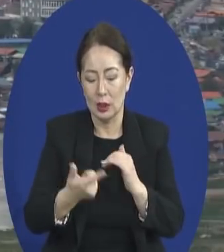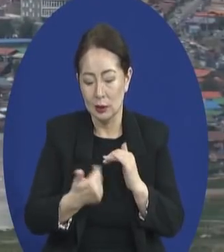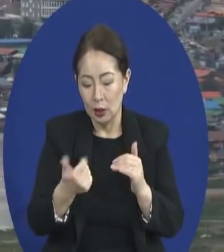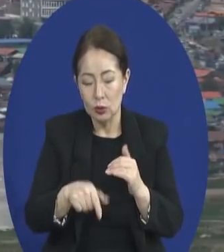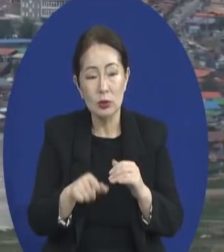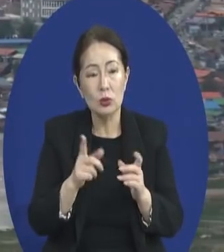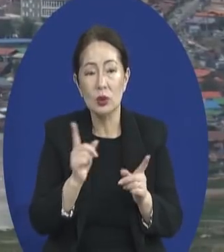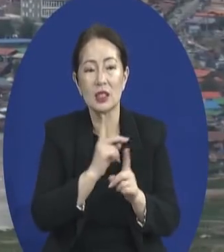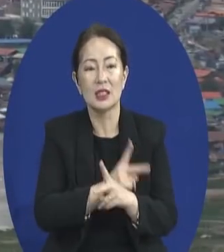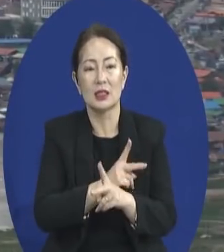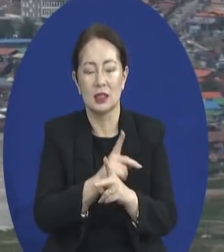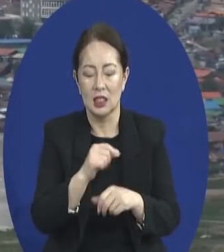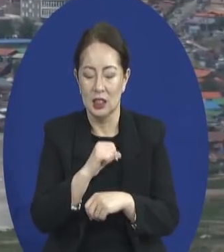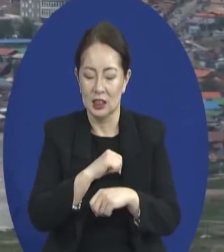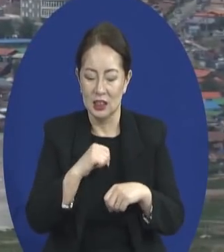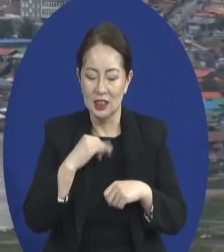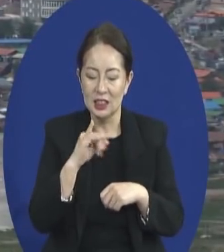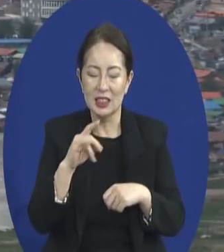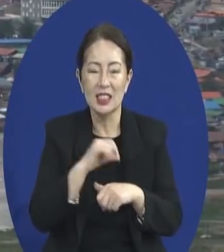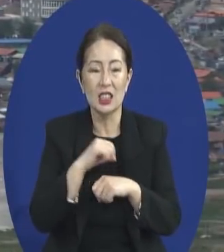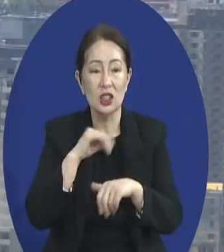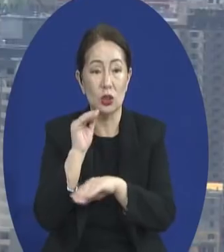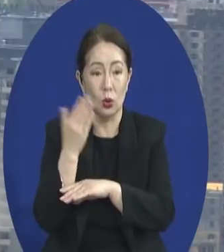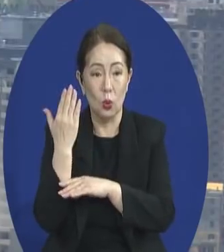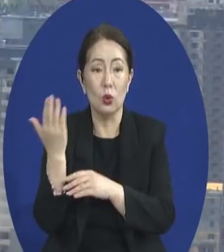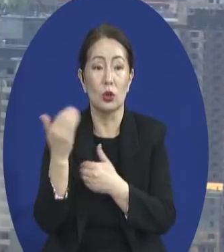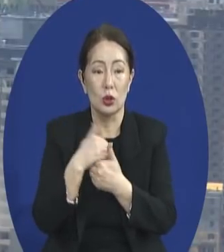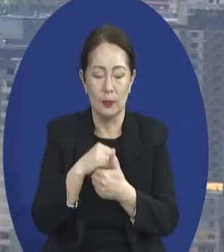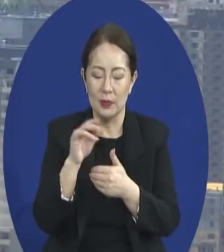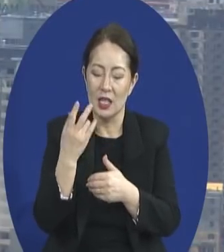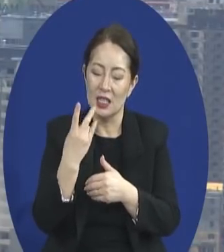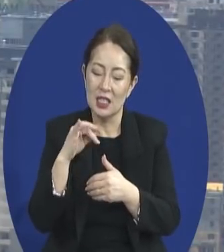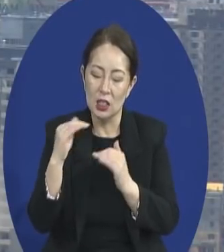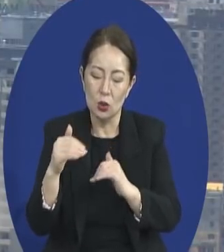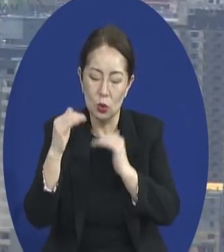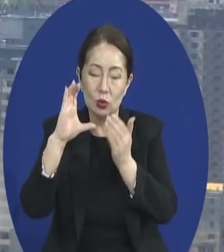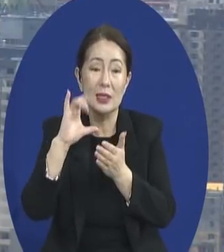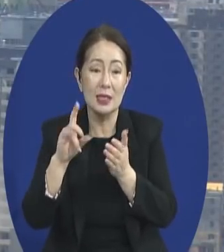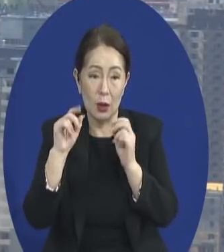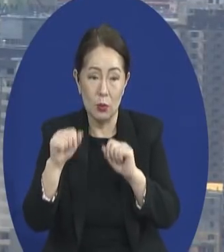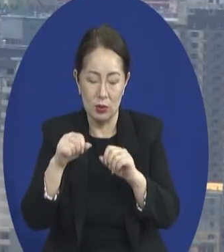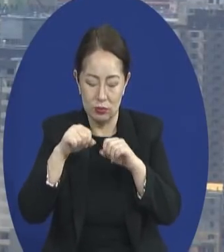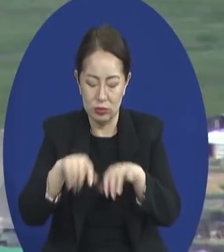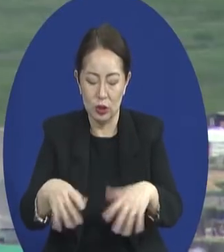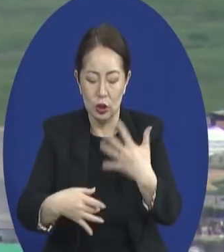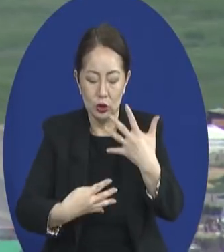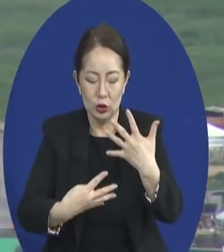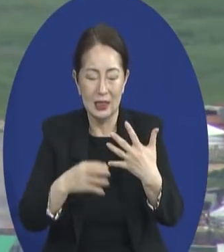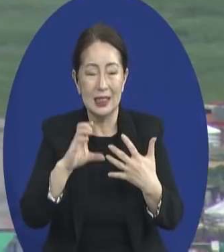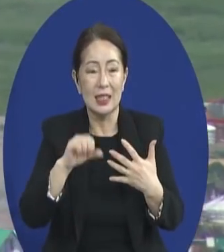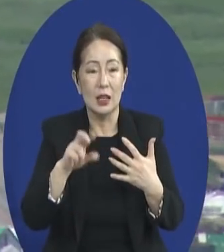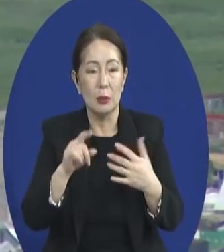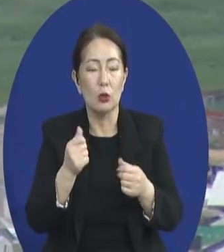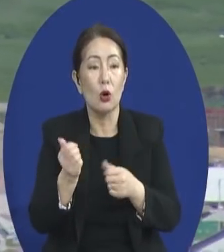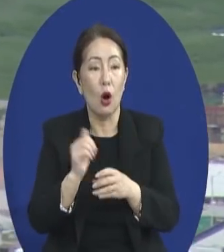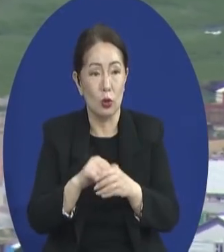хуулиар нийслэлийн иргэдийн төлөөлөгчдийн хурал тогтооно. Нийслэлийг хөгжүүлэх сантаа болж 9 салбарт хөрөнгө оруулалт хийн зэрэг олон